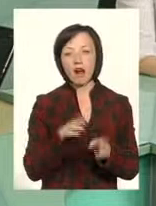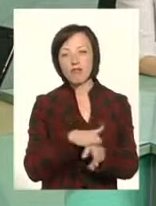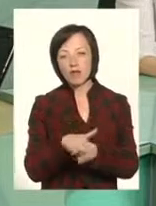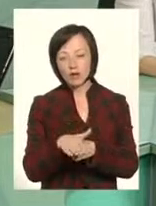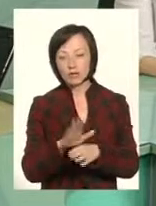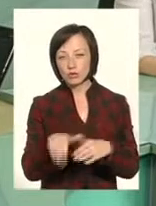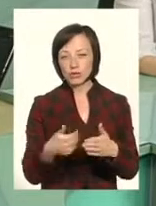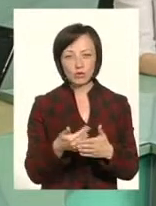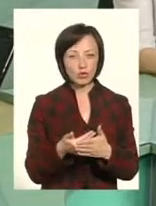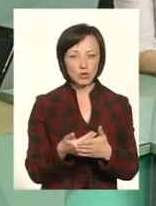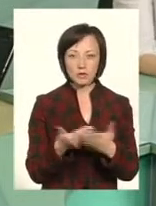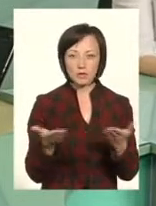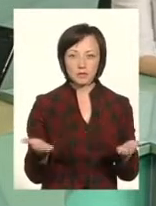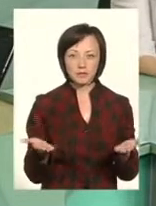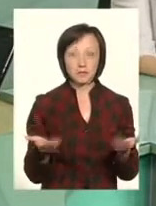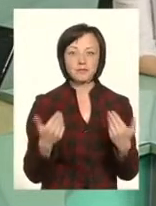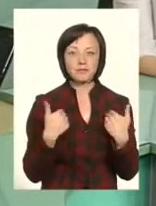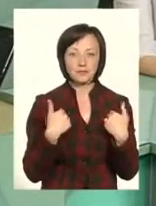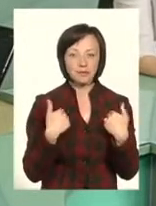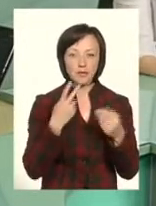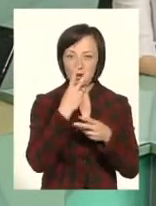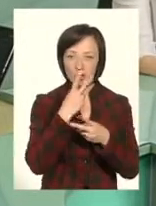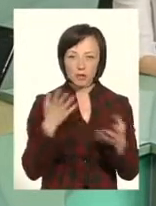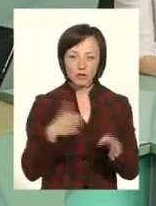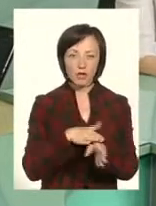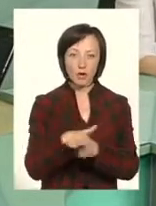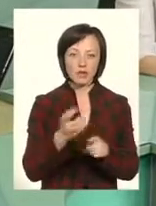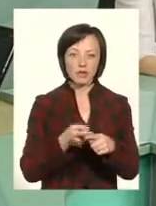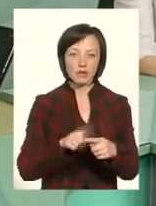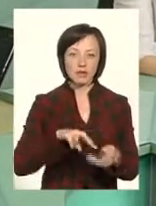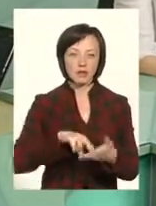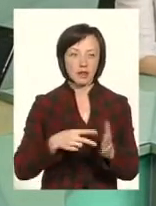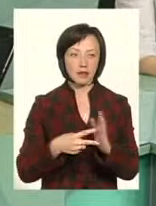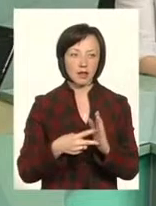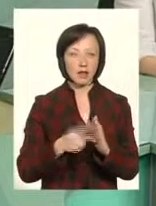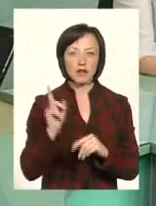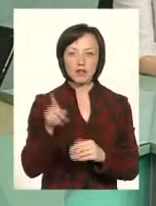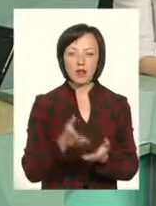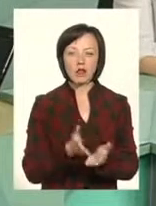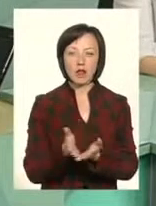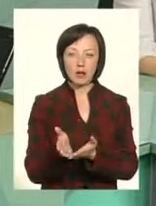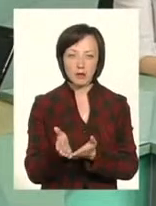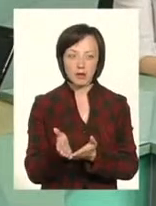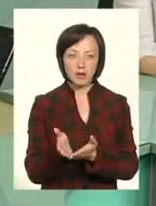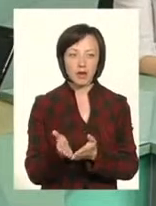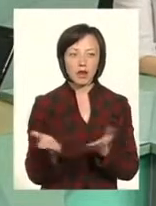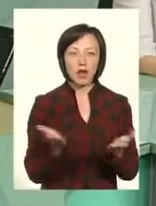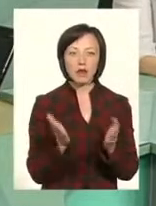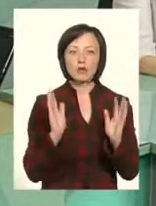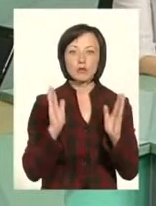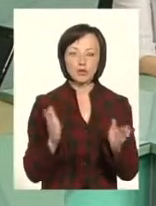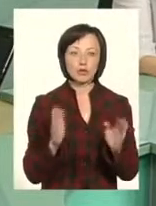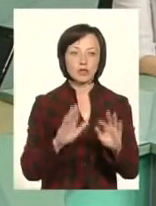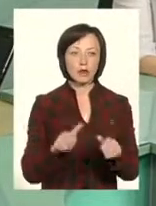виконана досі, я принаймні не бачу виконання цієї стратегії. В тих напрямках, які